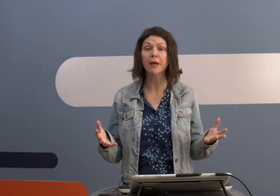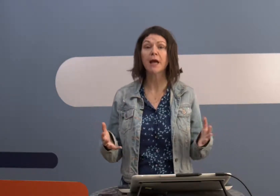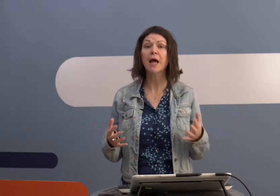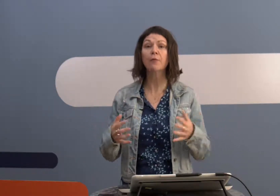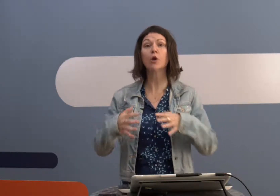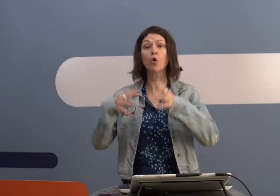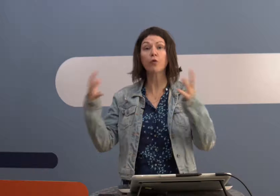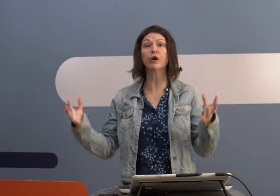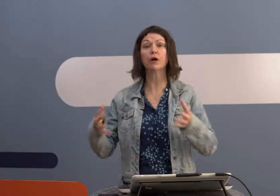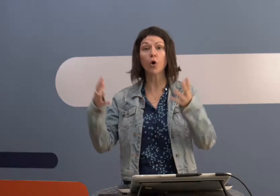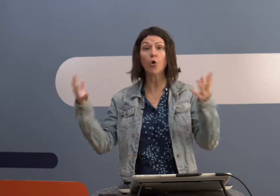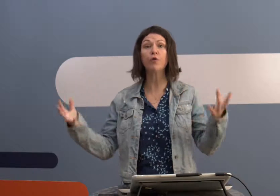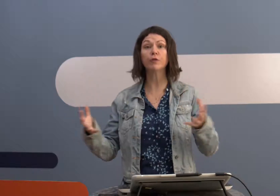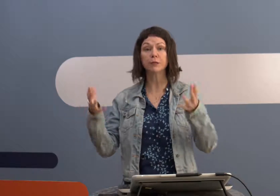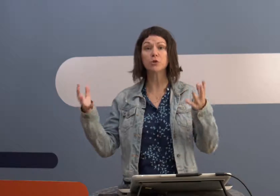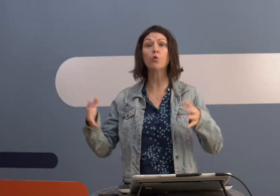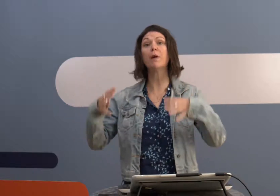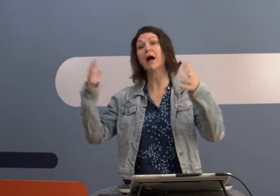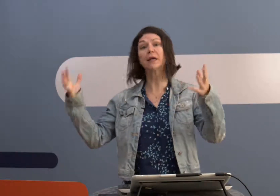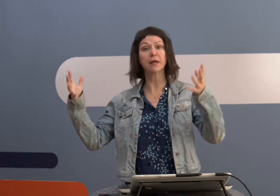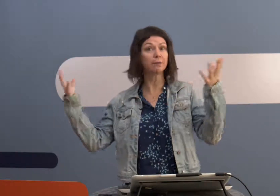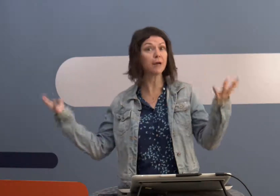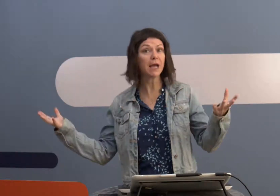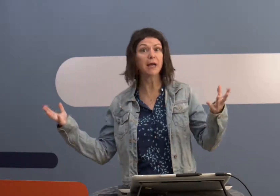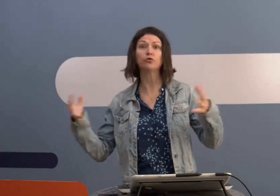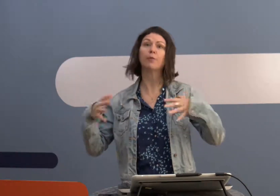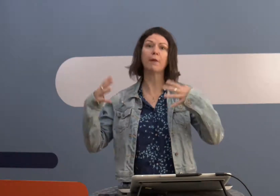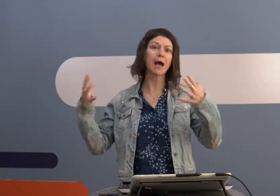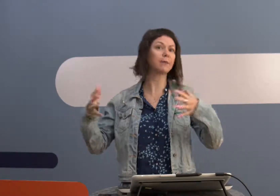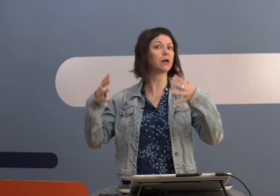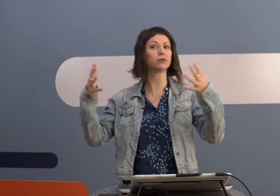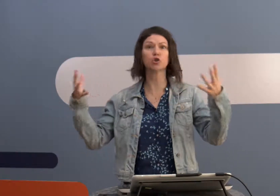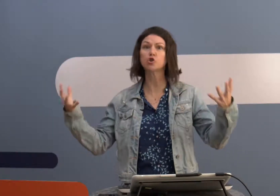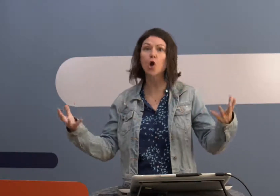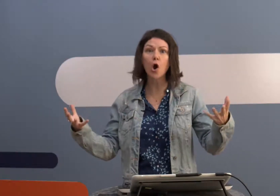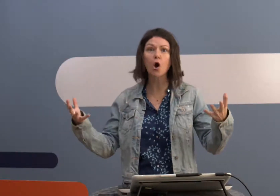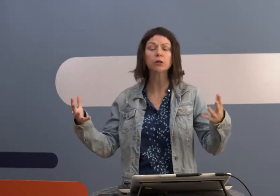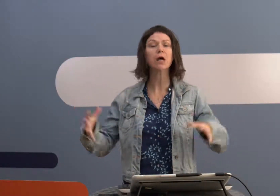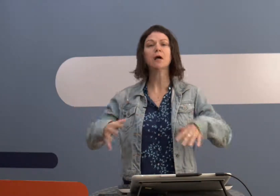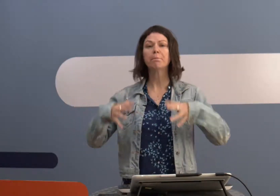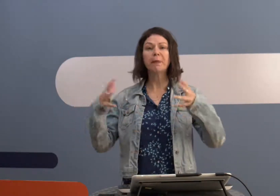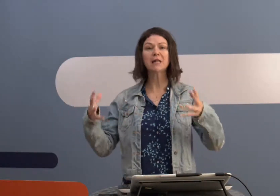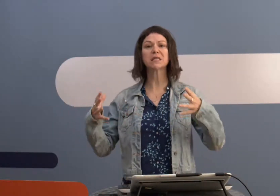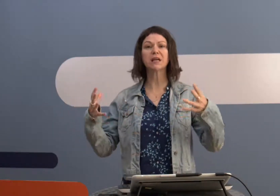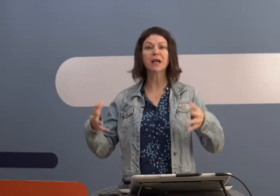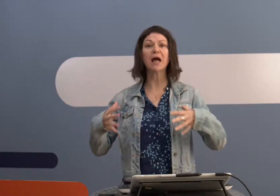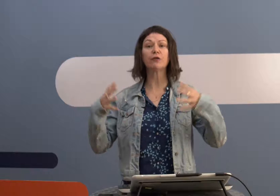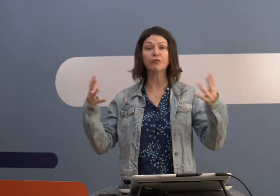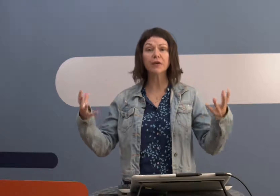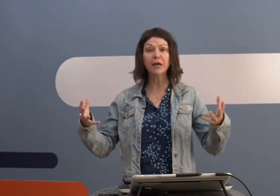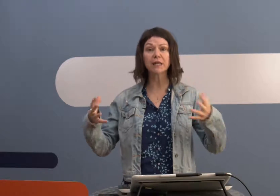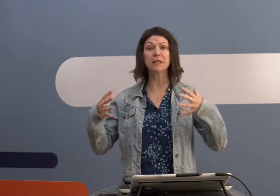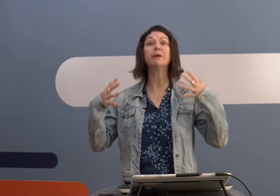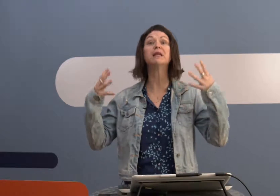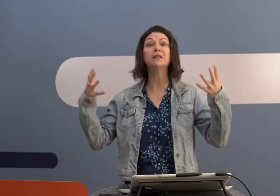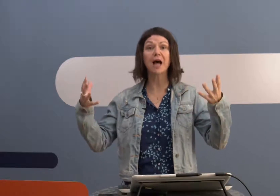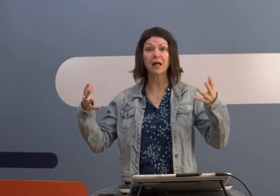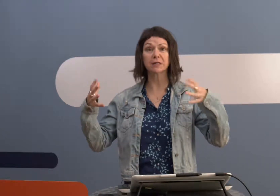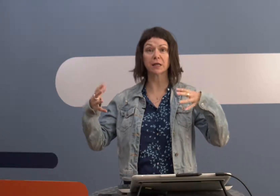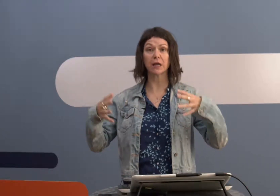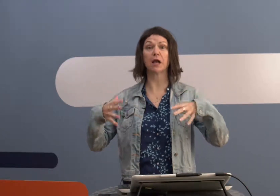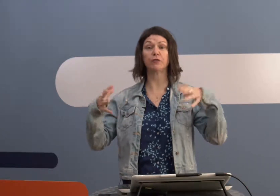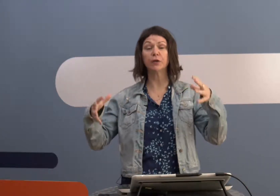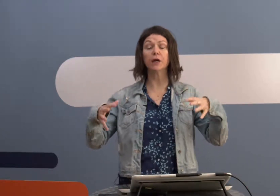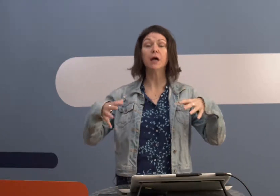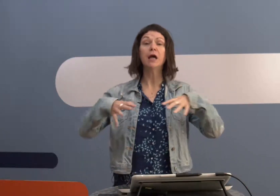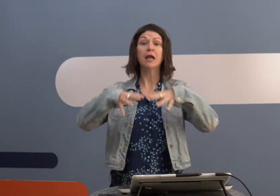שלהם, הם הלכו וחקרו ומצאו מהי האמת או מהם החדשות, מה צריך להעביר, איזה מידע